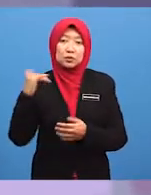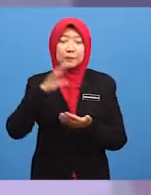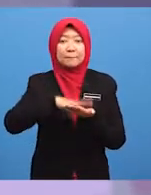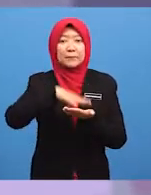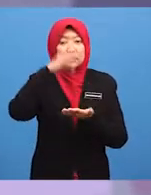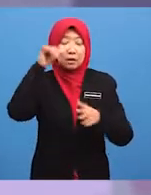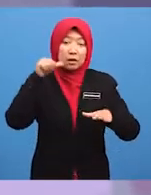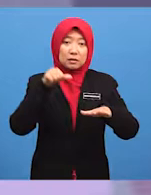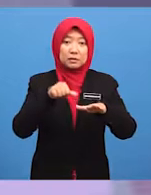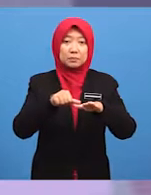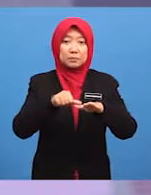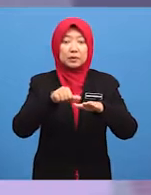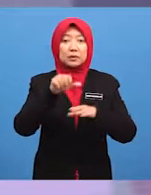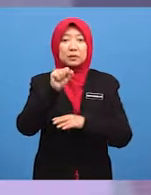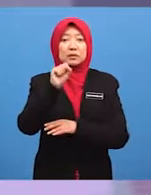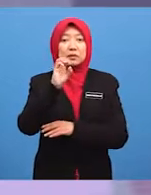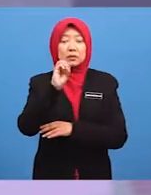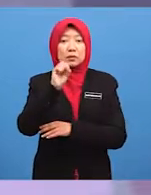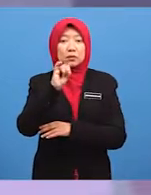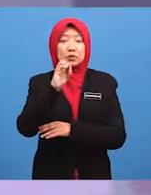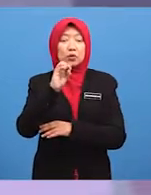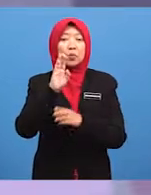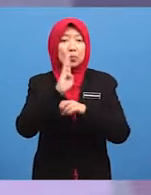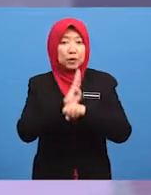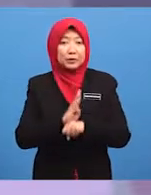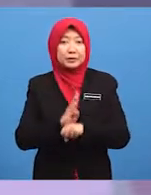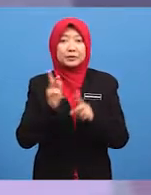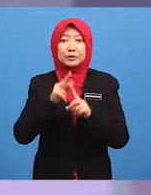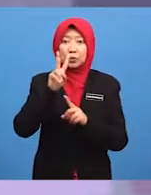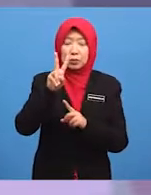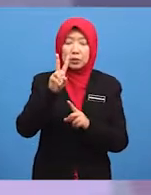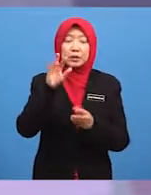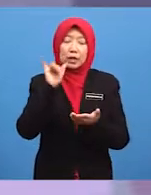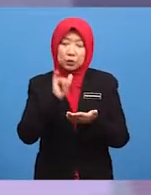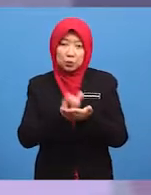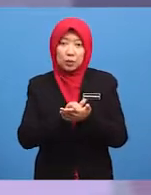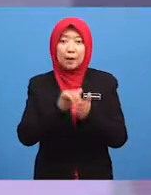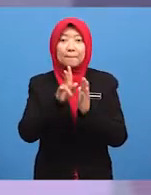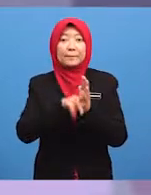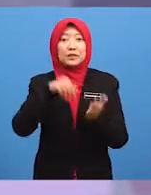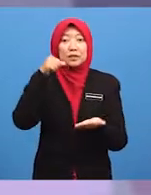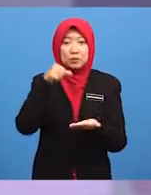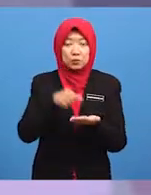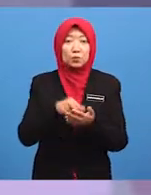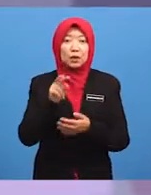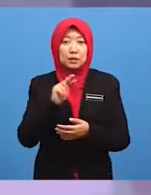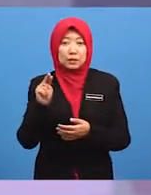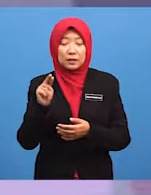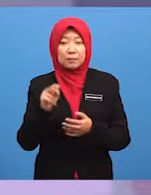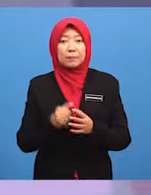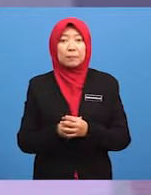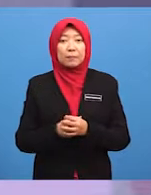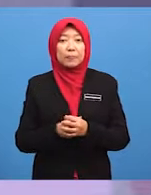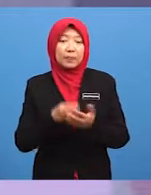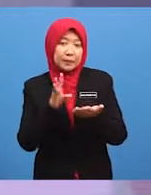pelajari pula aspek sosial budaya yang kedua, iaitu persuratan. Murid-murid boleh rujuk muka surat